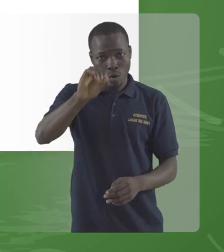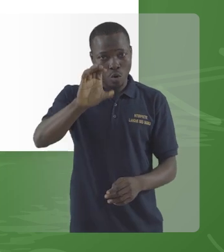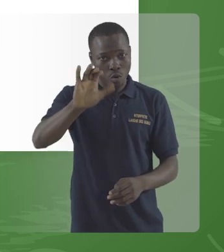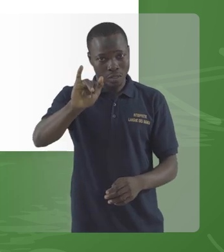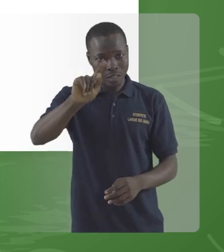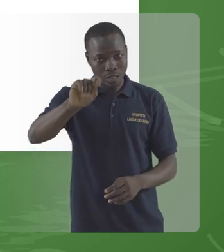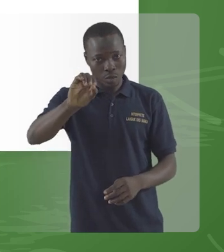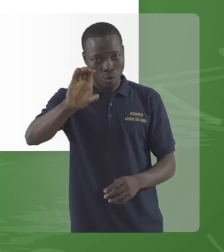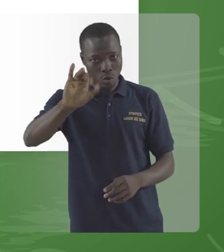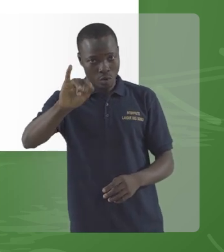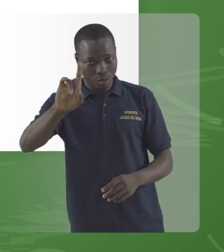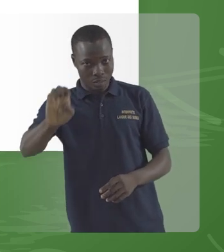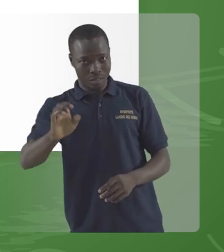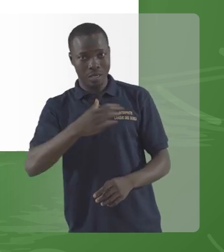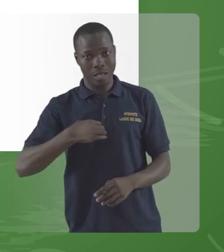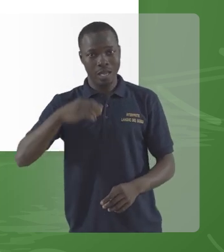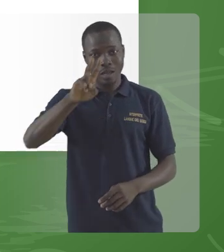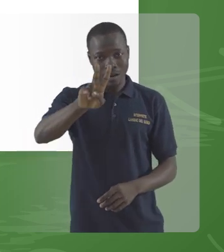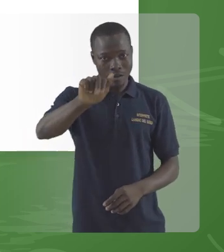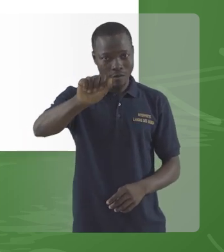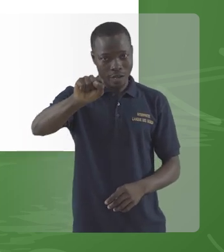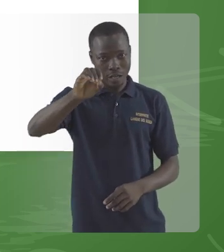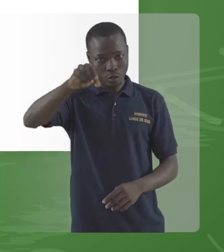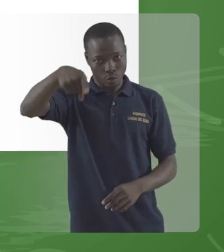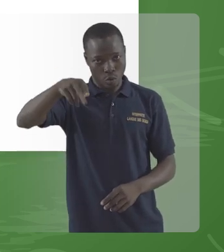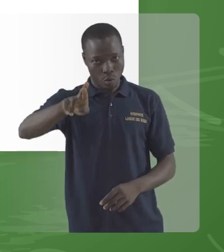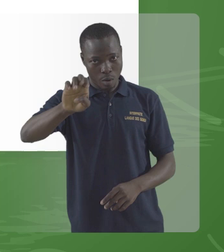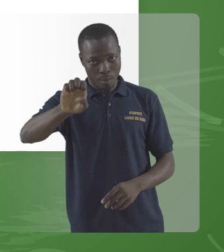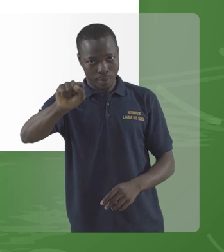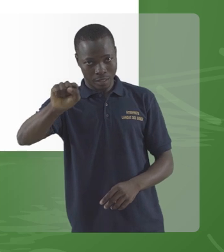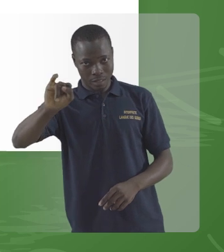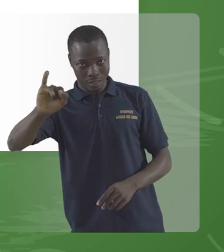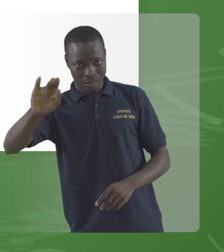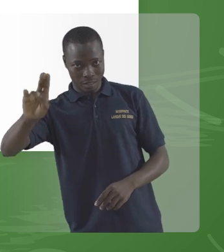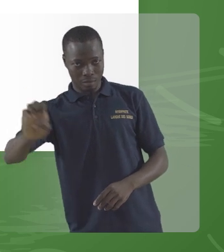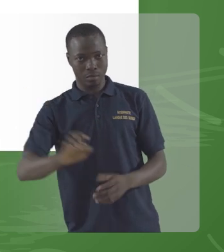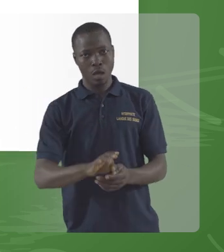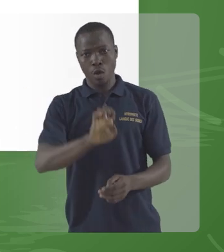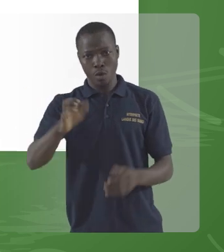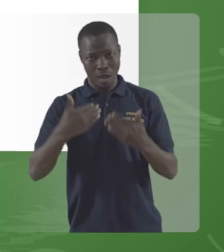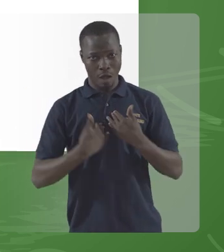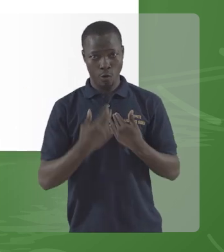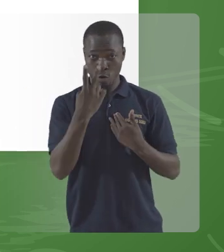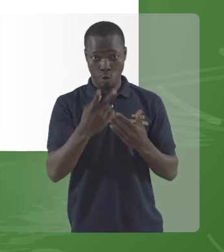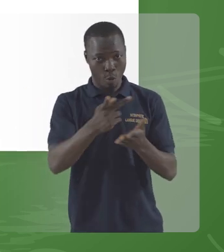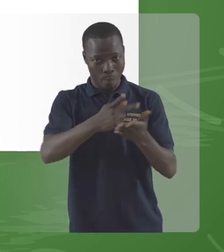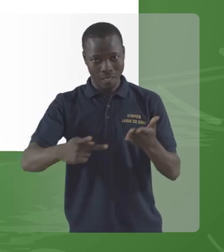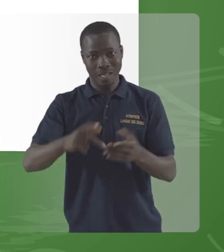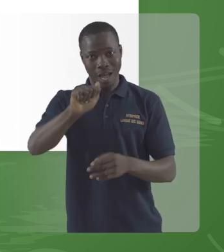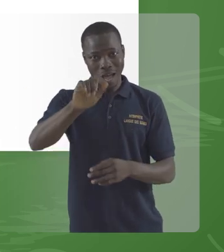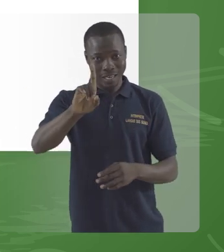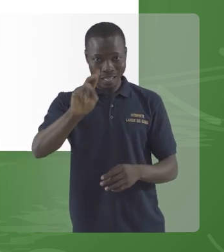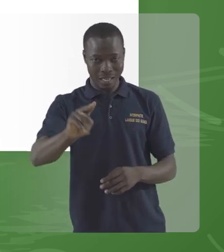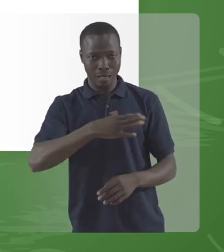l'ocytocine et la vasopressine. Ils disposent de deux portions d'ADN et du